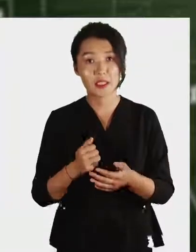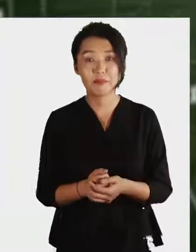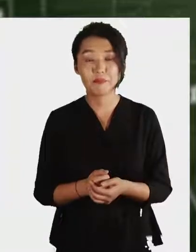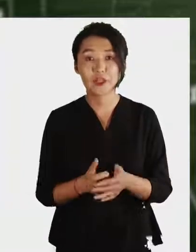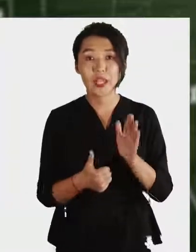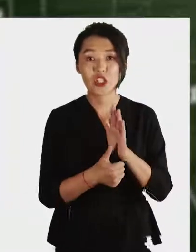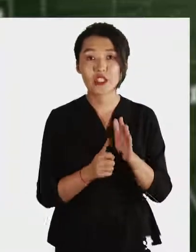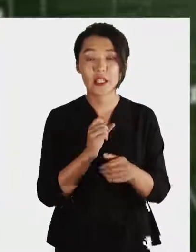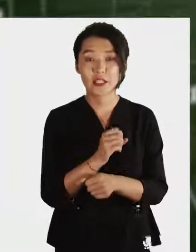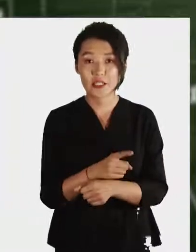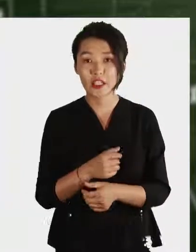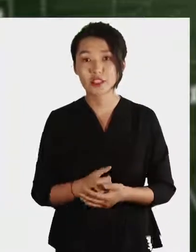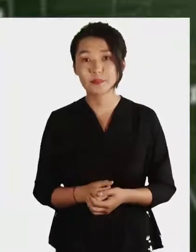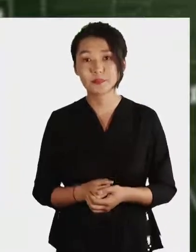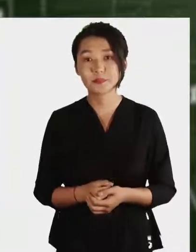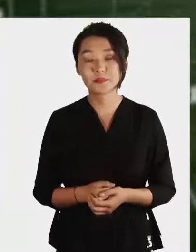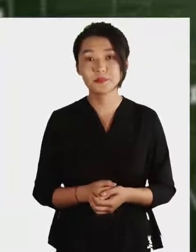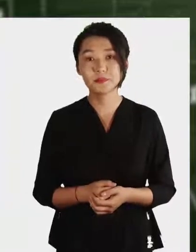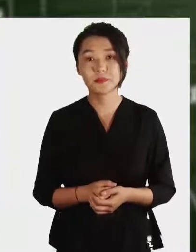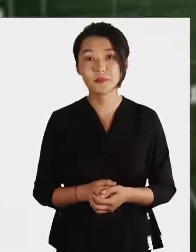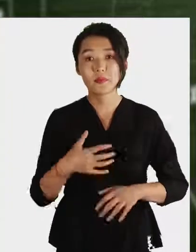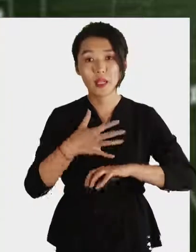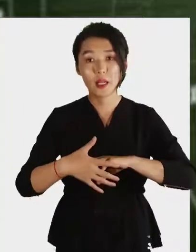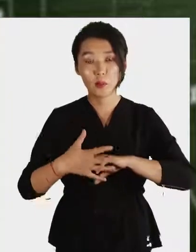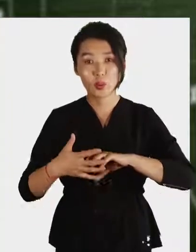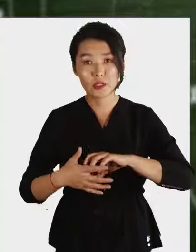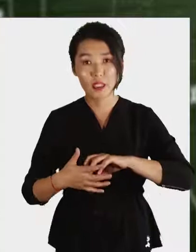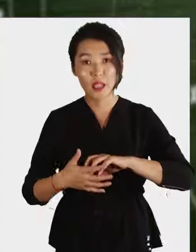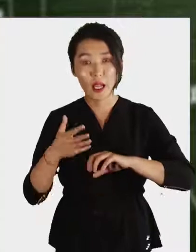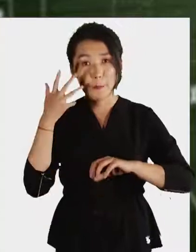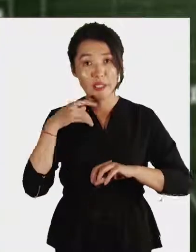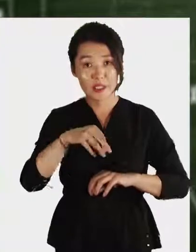и соевом масле. Шестая задача.